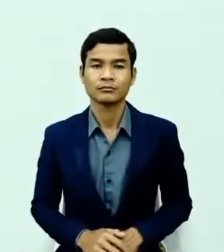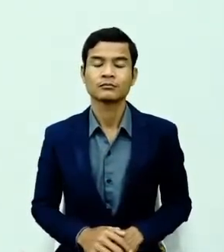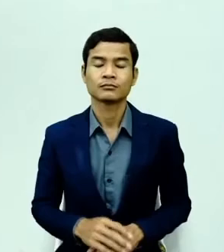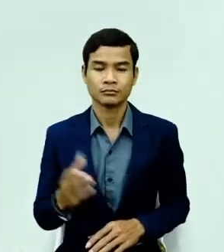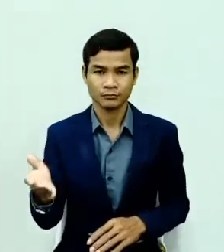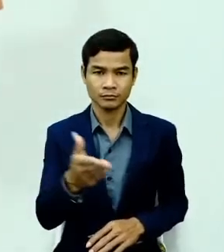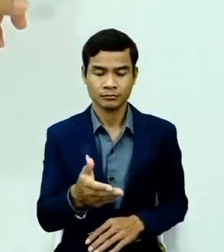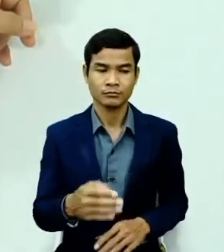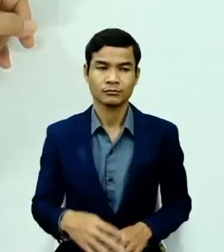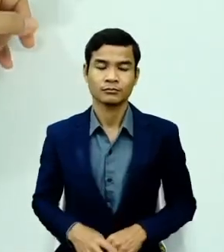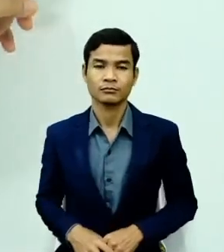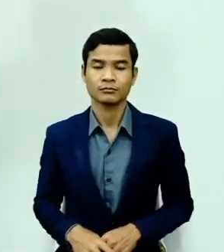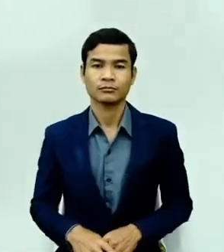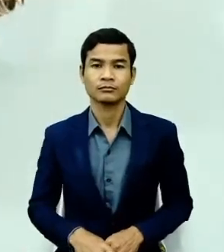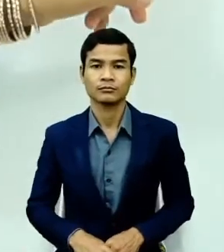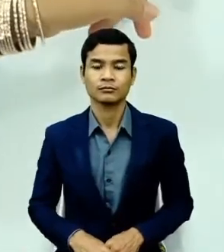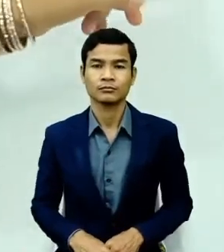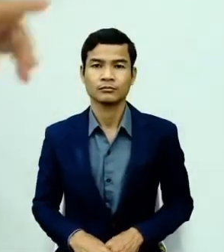កូន